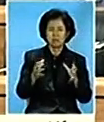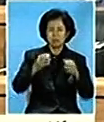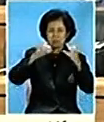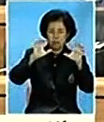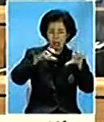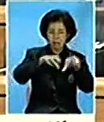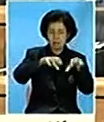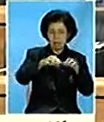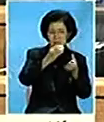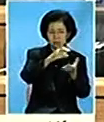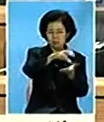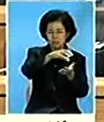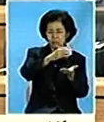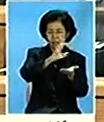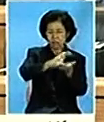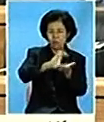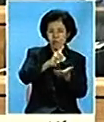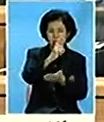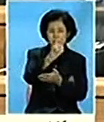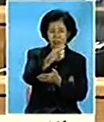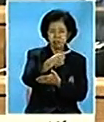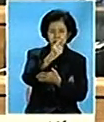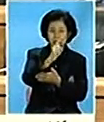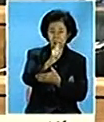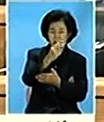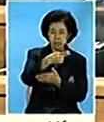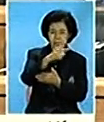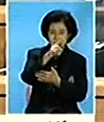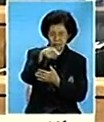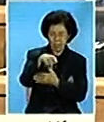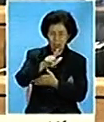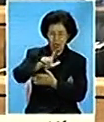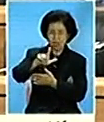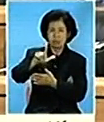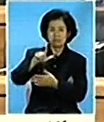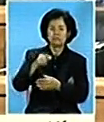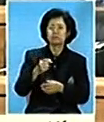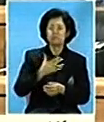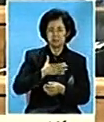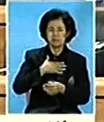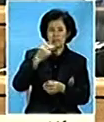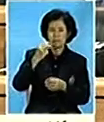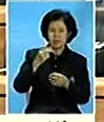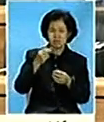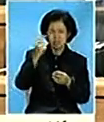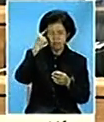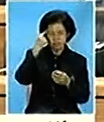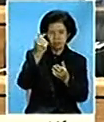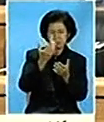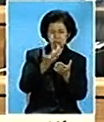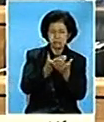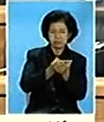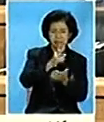งบประมาณให้ 11,000 ล้านบาทแต่ผมก็เป็นห่วงนะครับว่าไอ้เงิน 11,000 ล้านบ